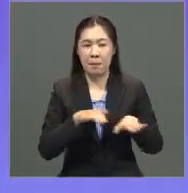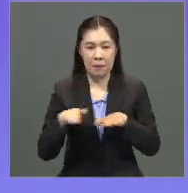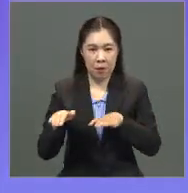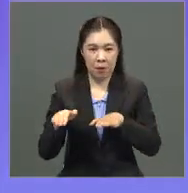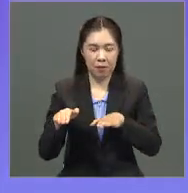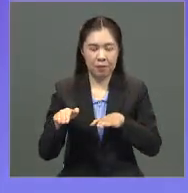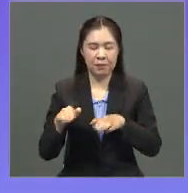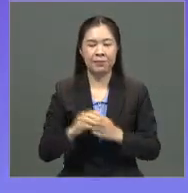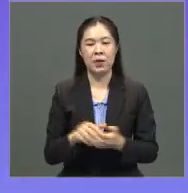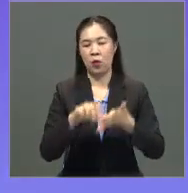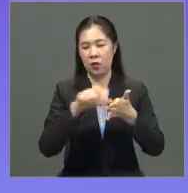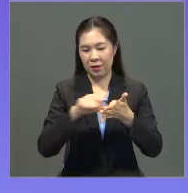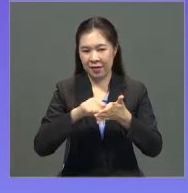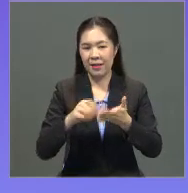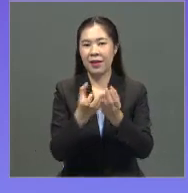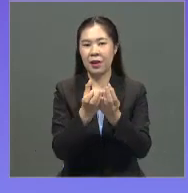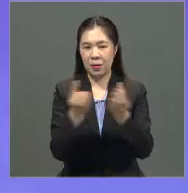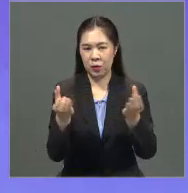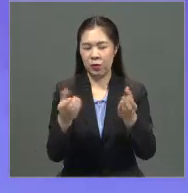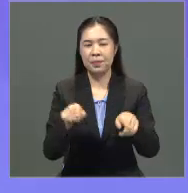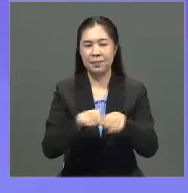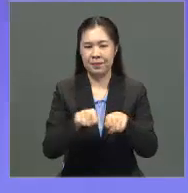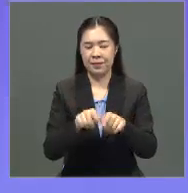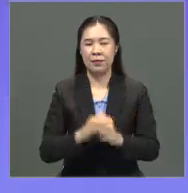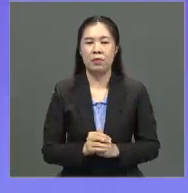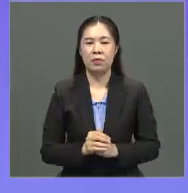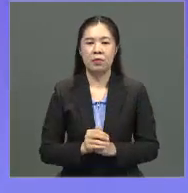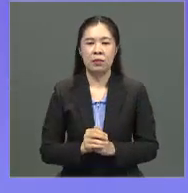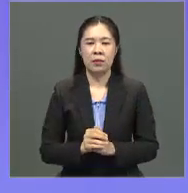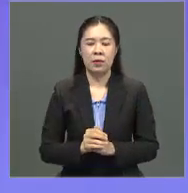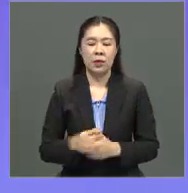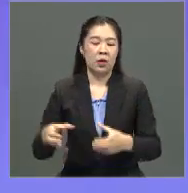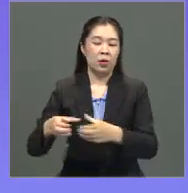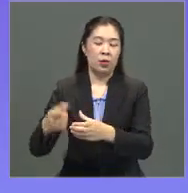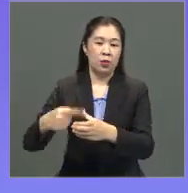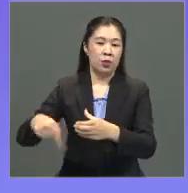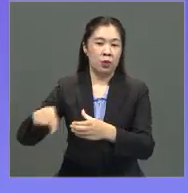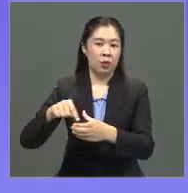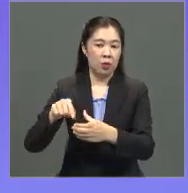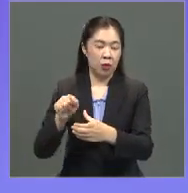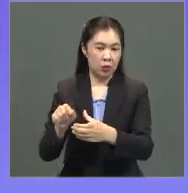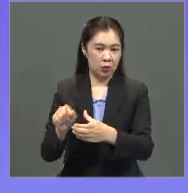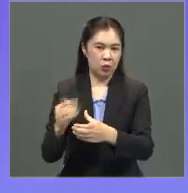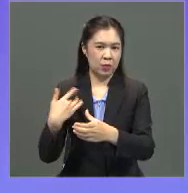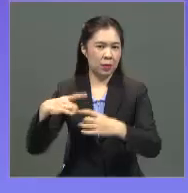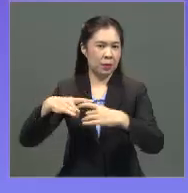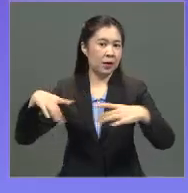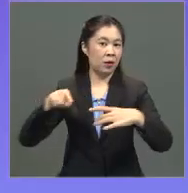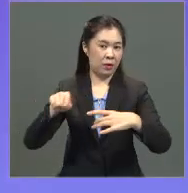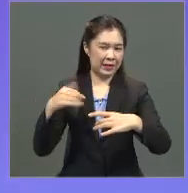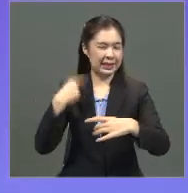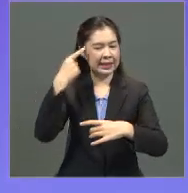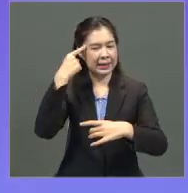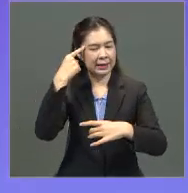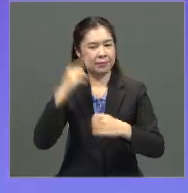เปิดสำหรับเปิดทางในการแก้และอณูด้วยซ้ำไปแต่ขณะเดียวกันฝ่ายที่บอกว่าจะเข้ามาแก้ธรรมนูญอย่างฝ่ายค้านที่เขายื่นญัตติให้กับทาง